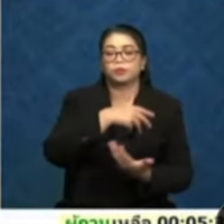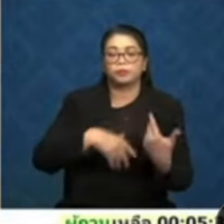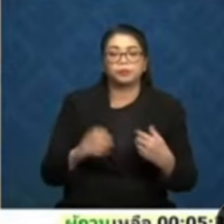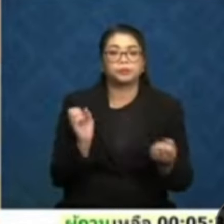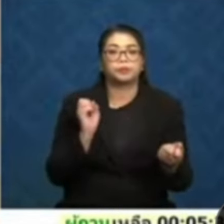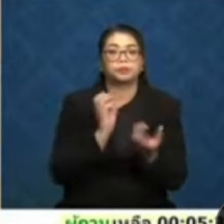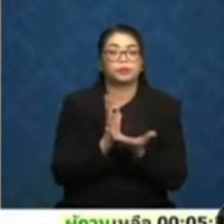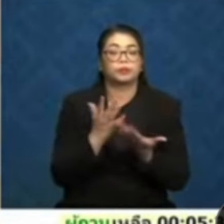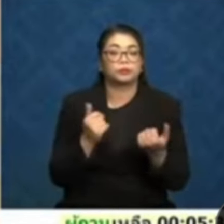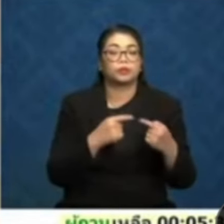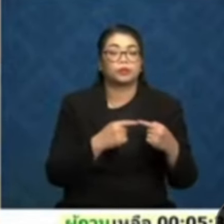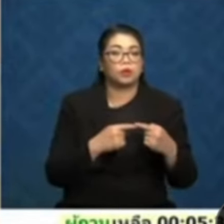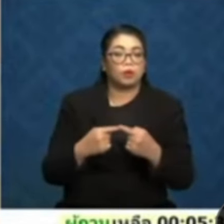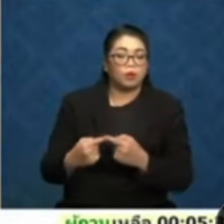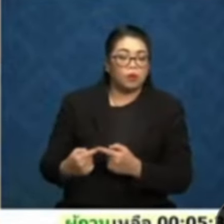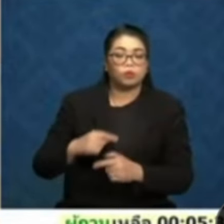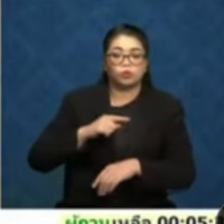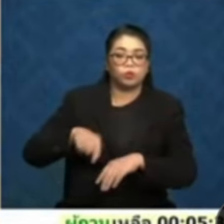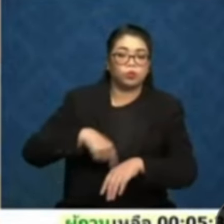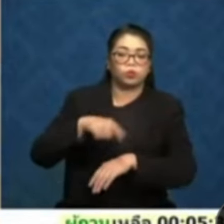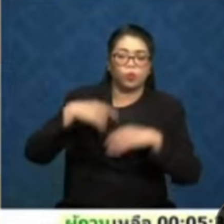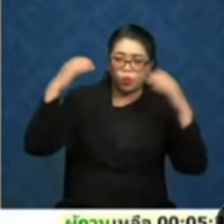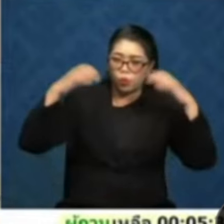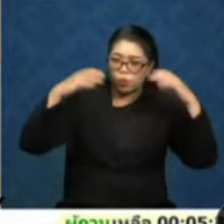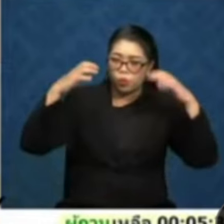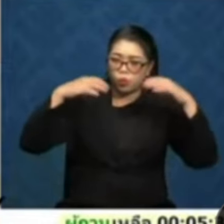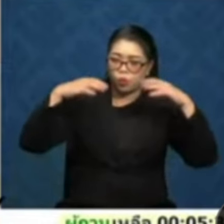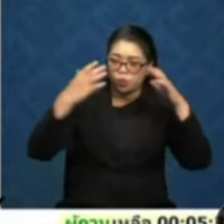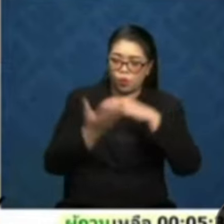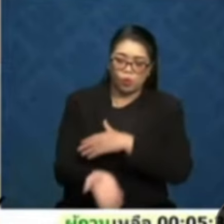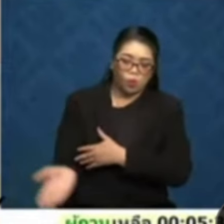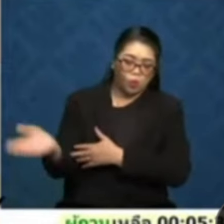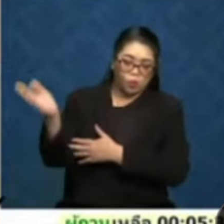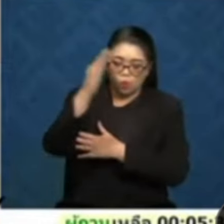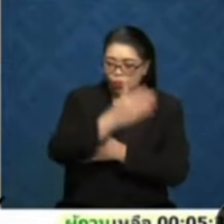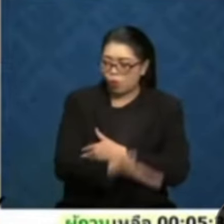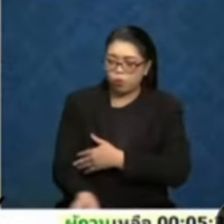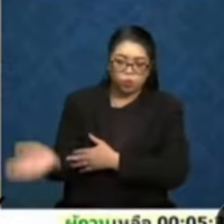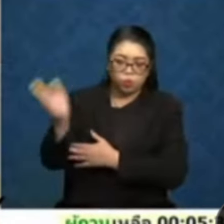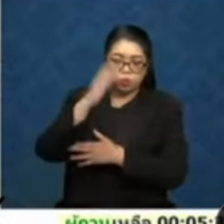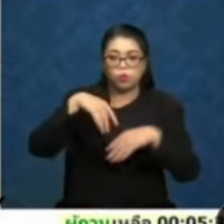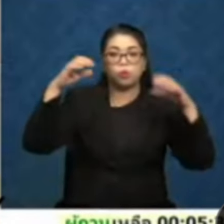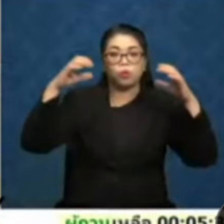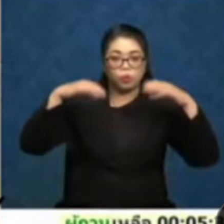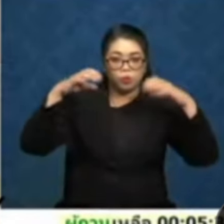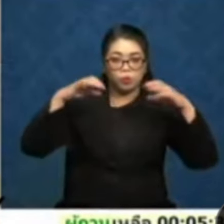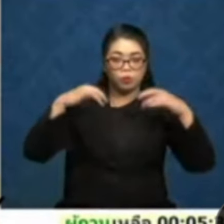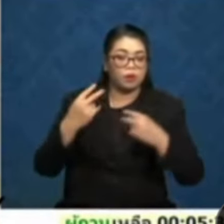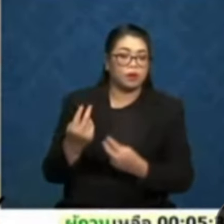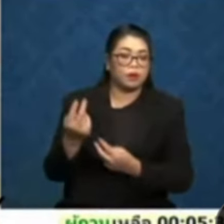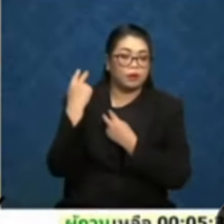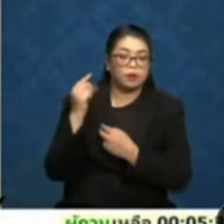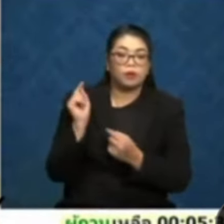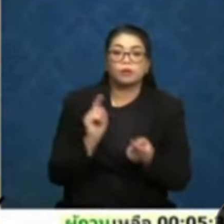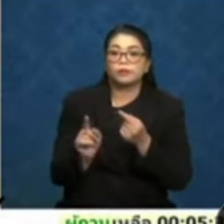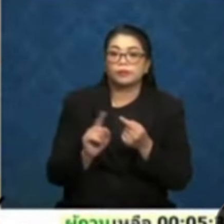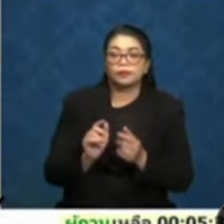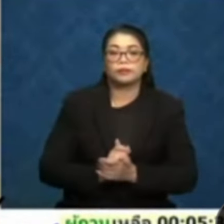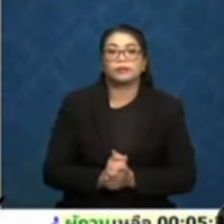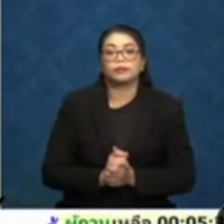บางครั้งเนี่ยต่อเนื่องกันหลายๆชั่วโมงมากกว่า 24ชั่วโมงก็มีเพฉะนั้นแล้วค่ะเรายังมีการย้อนชดเชยไปถึงในช่วงก่อนหน้านี้